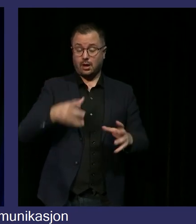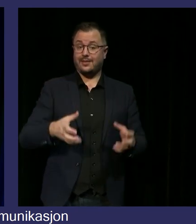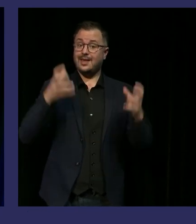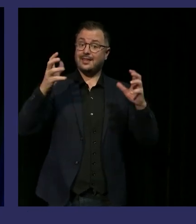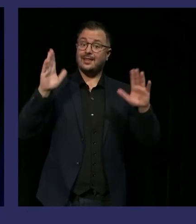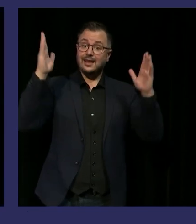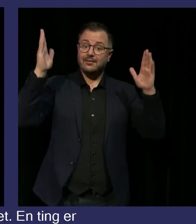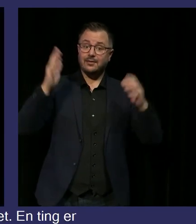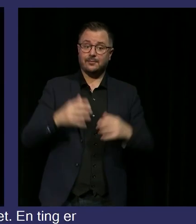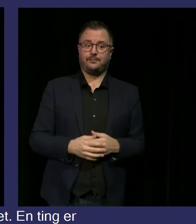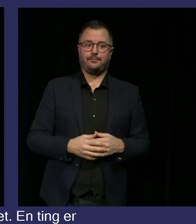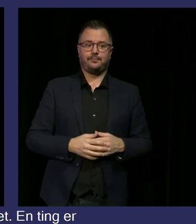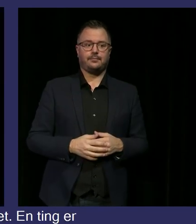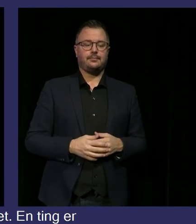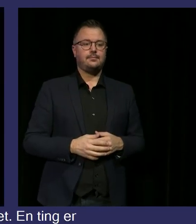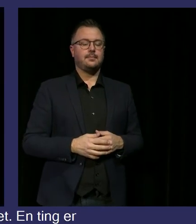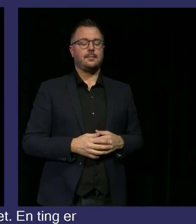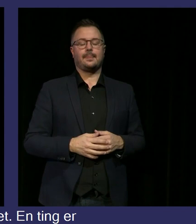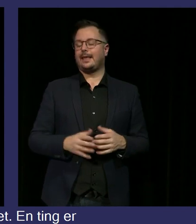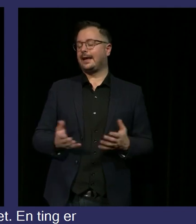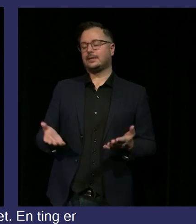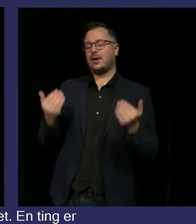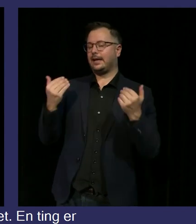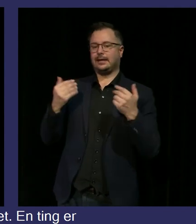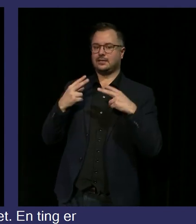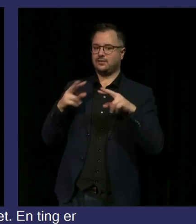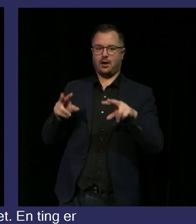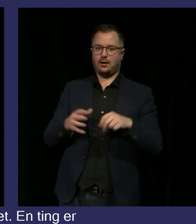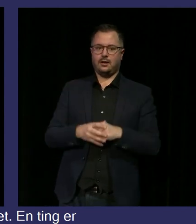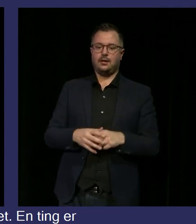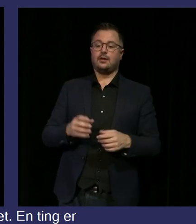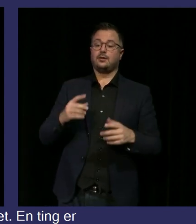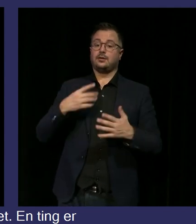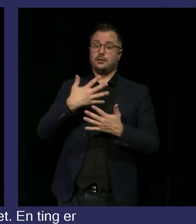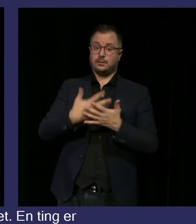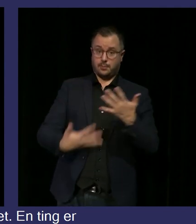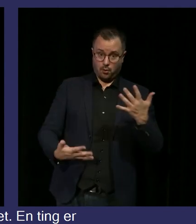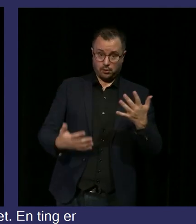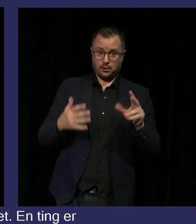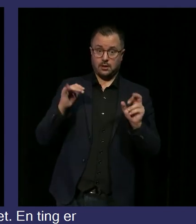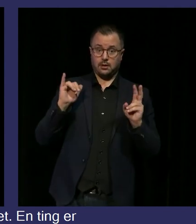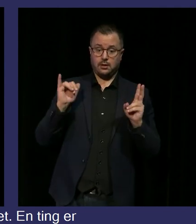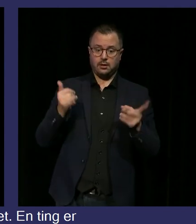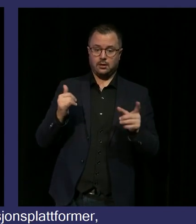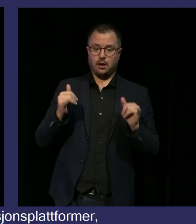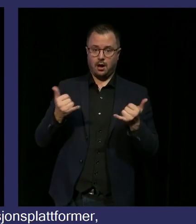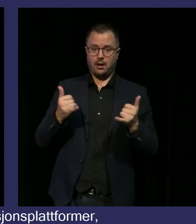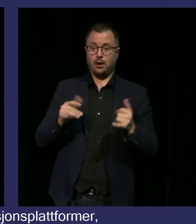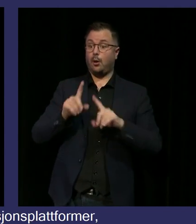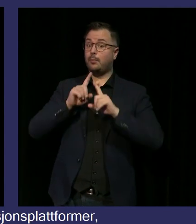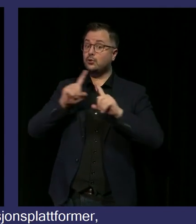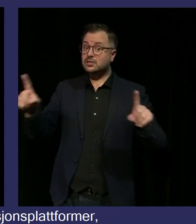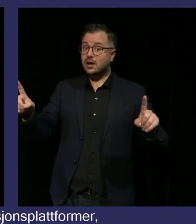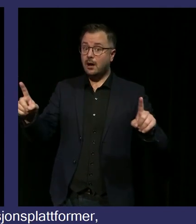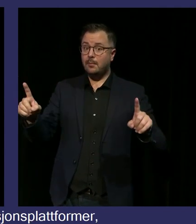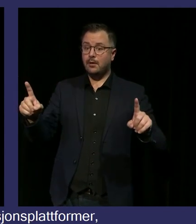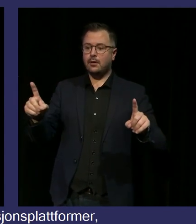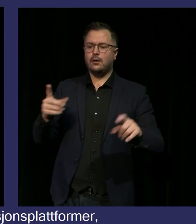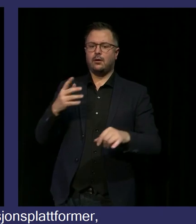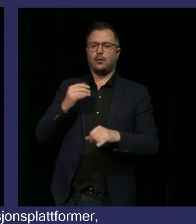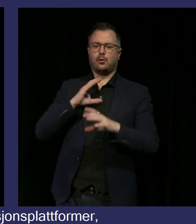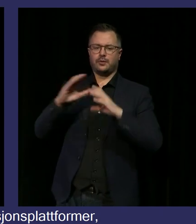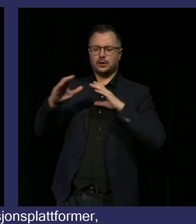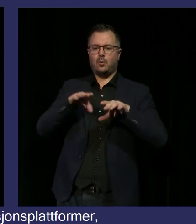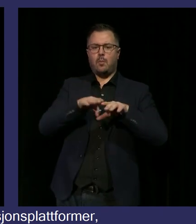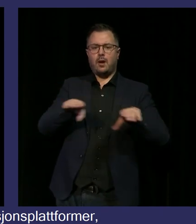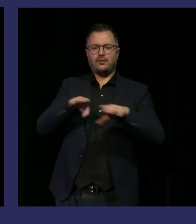situasjon? Ja, men det ikke så enkelt som det. Altså, en ting språket, en ting budskapet, og da man mer inne på kommunikasjonsplattformer og hvordan